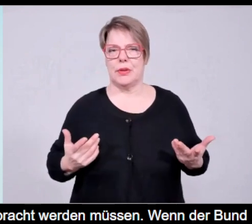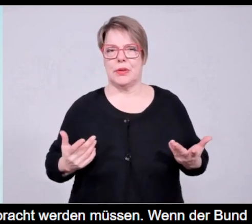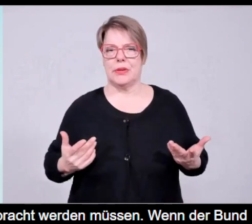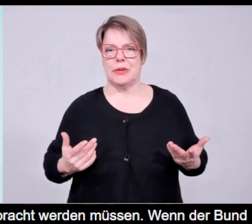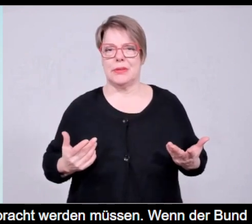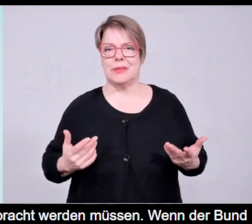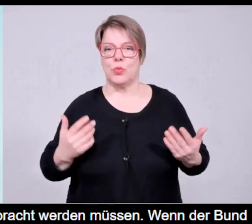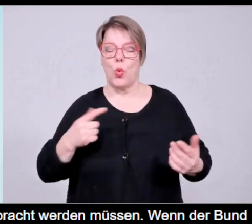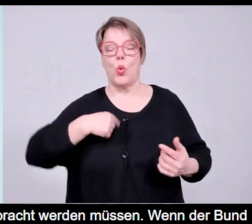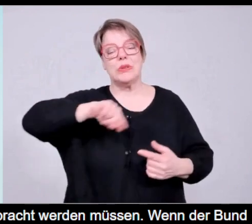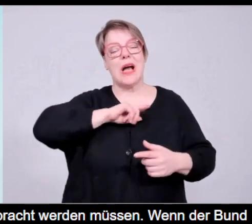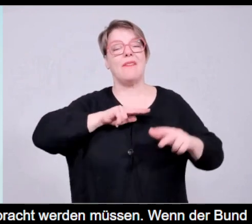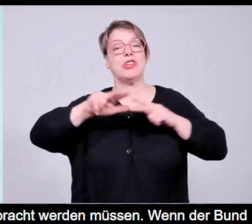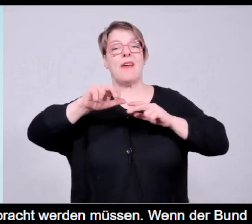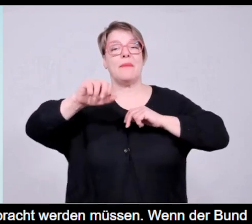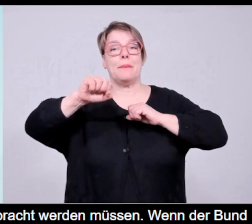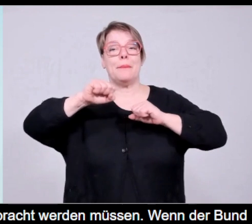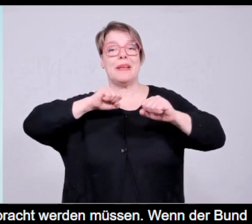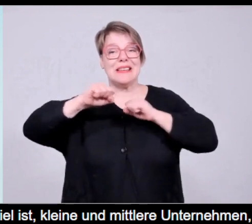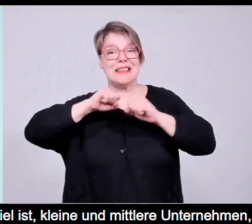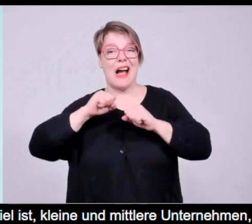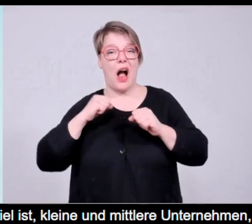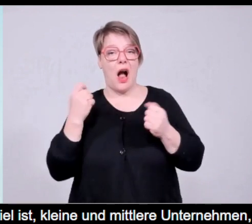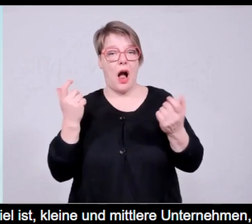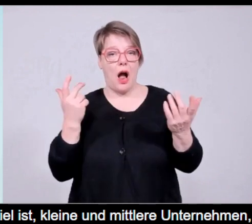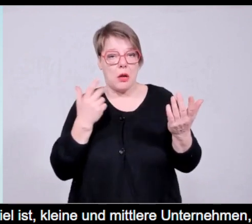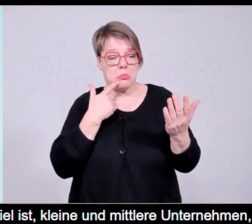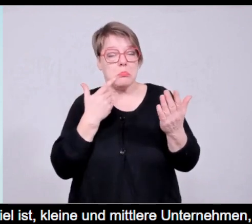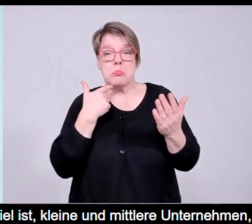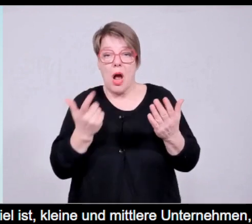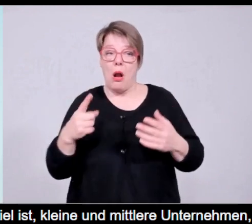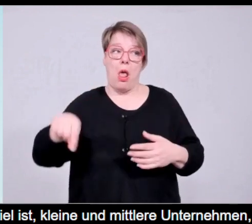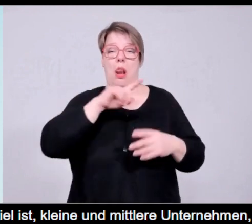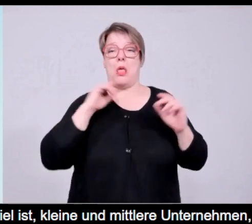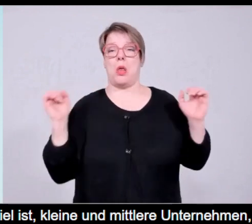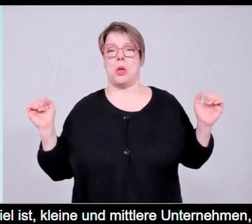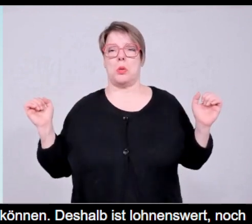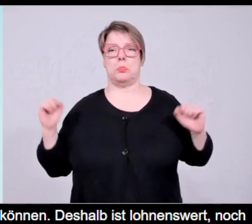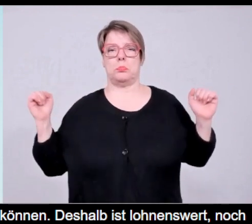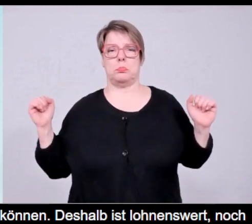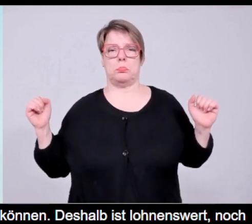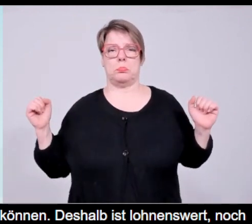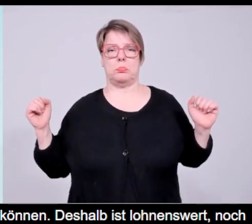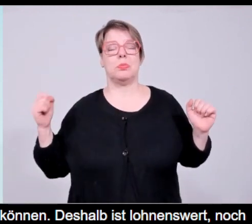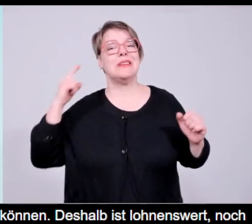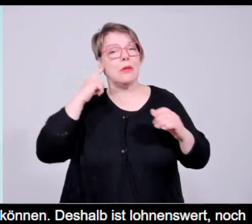Also es ist lohnenswert, das noch einmal zu versuchen, aber wenn nicht, dann müssen wir es halt selbstständig finanzieren.